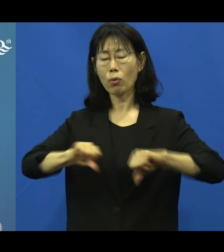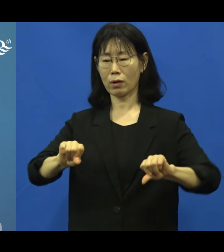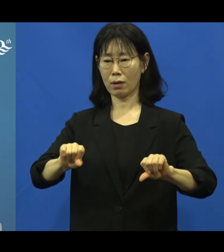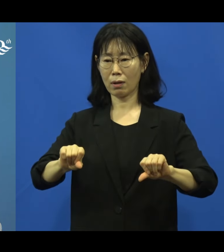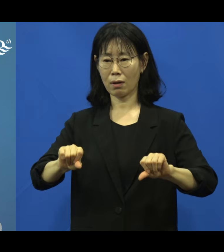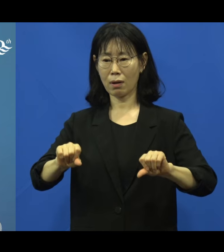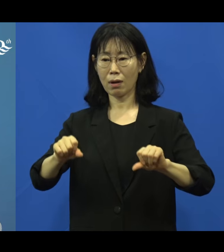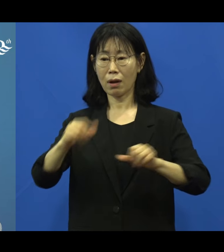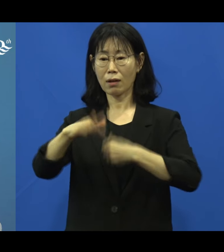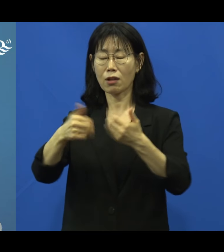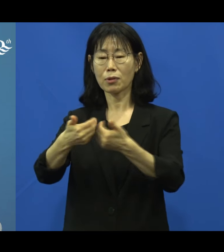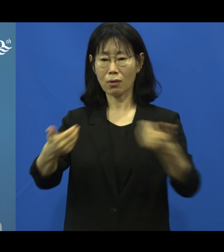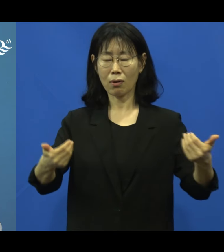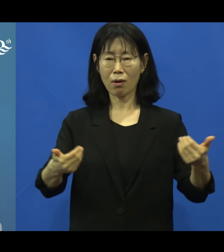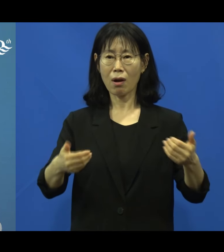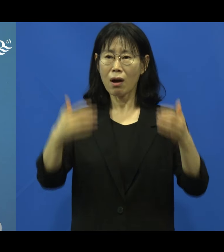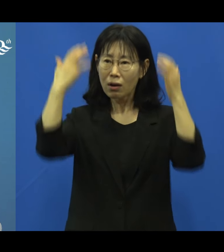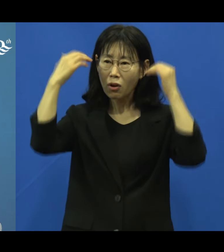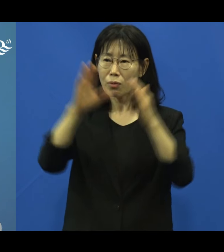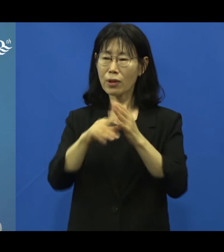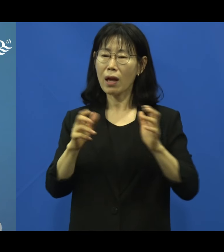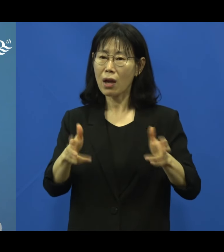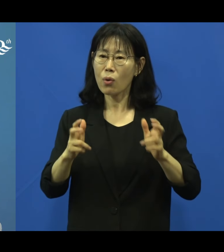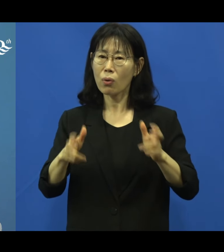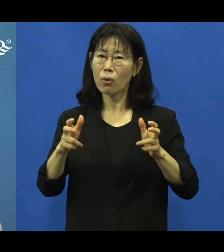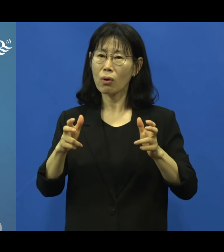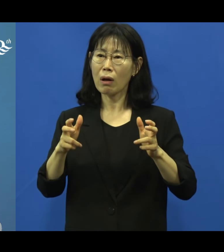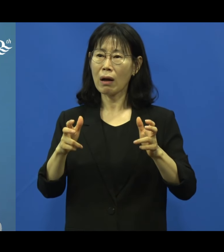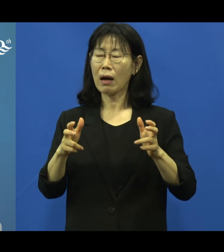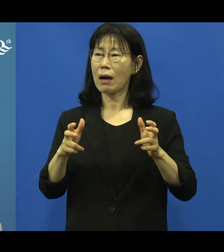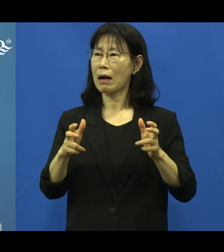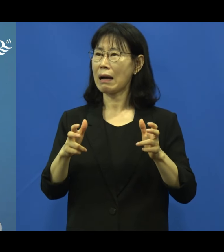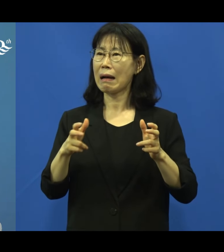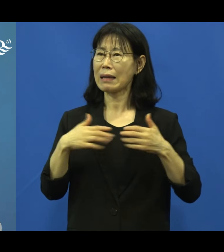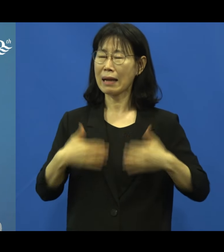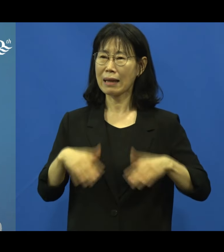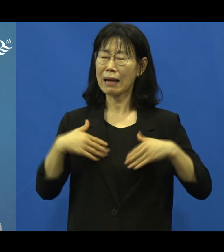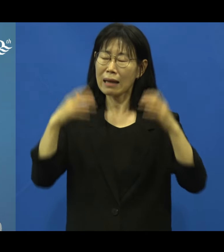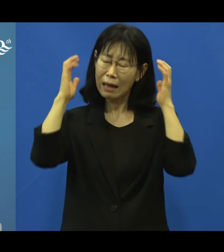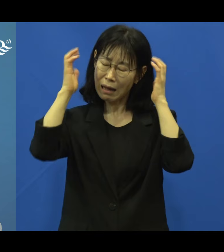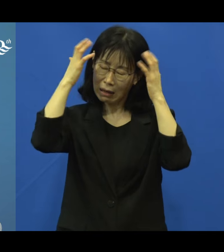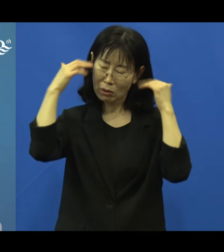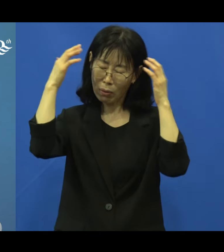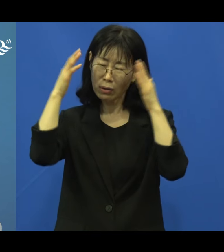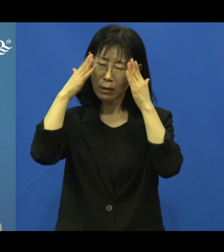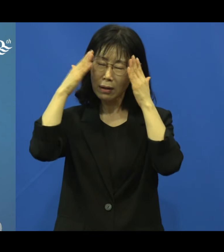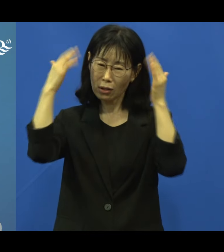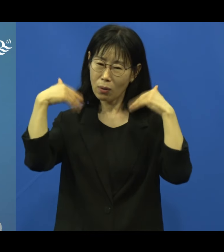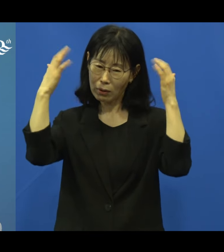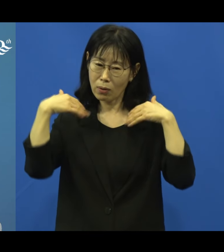여름에 더운데 에어컨이 좀 약하대. 우리 교회 얘기하는 게 아니에요. 예를 들어서 그렇다.